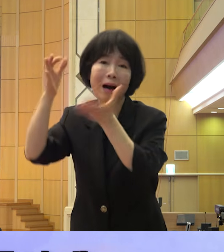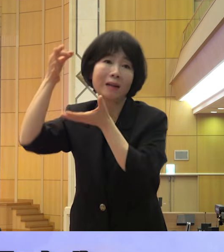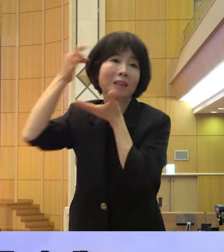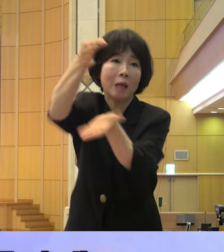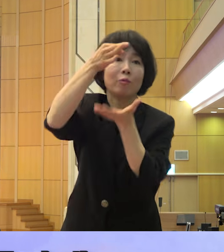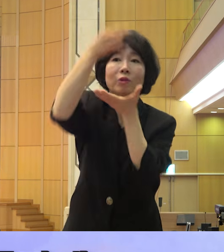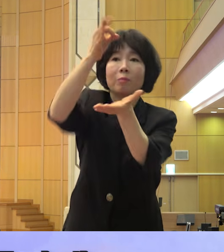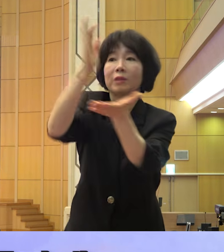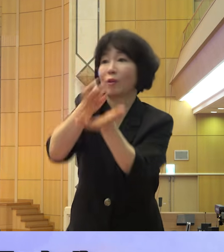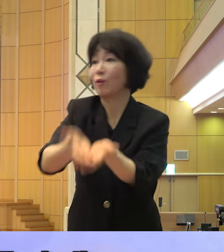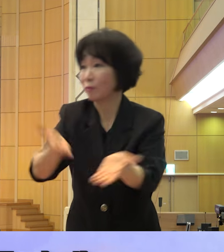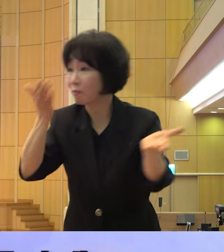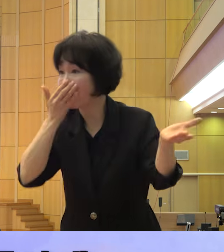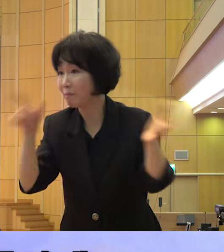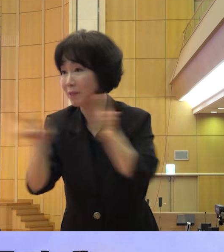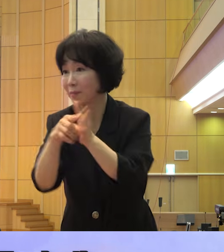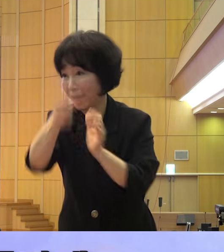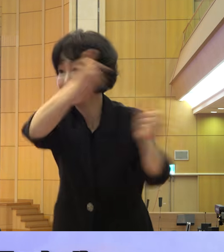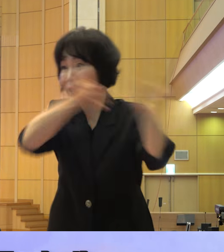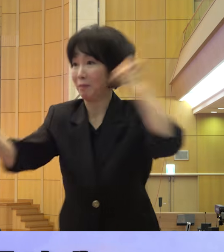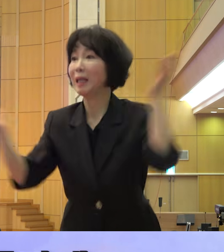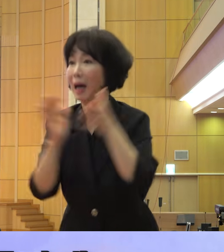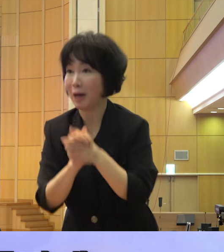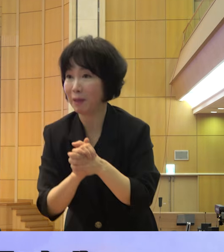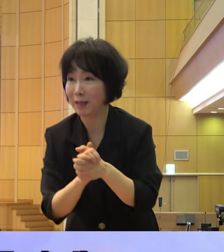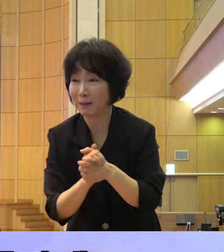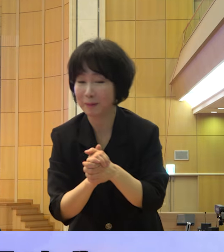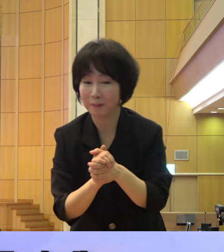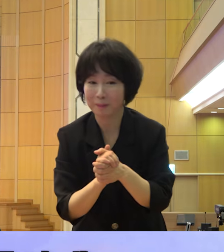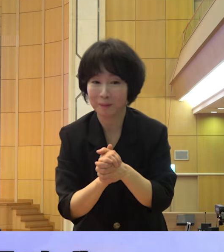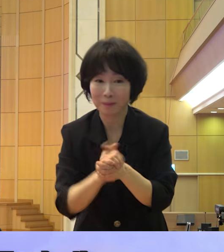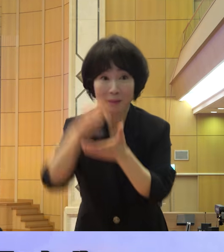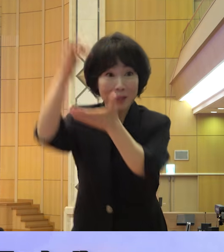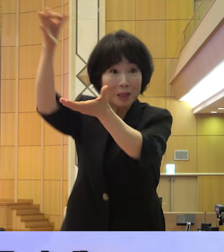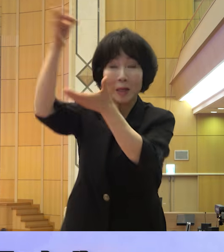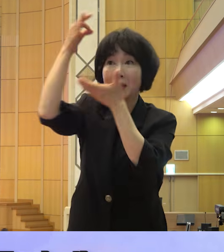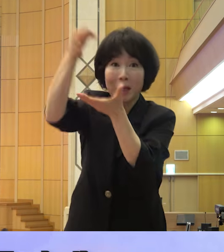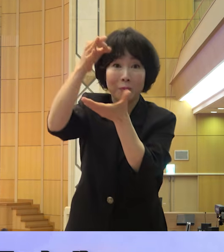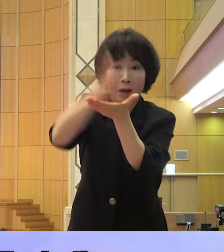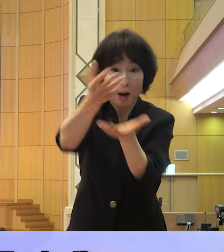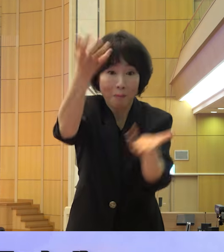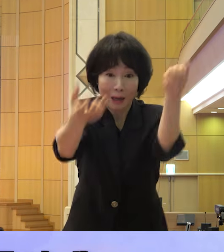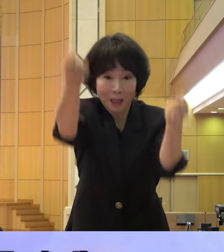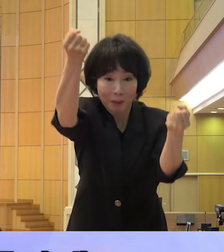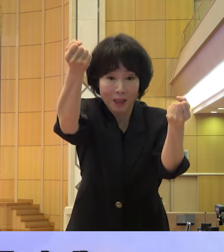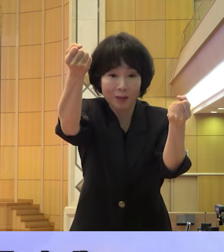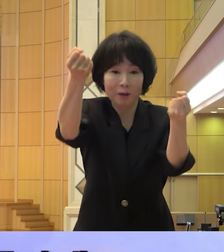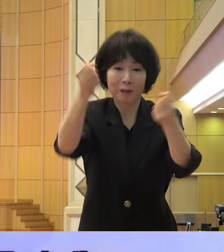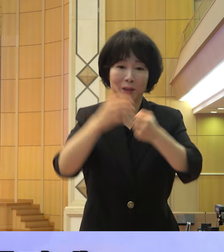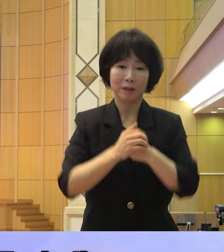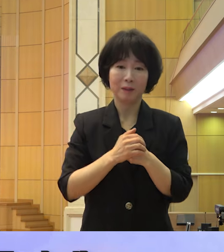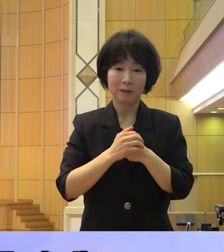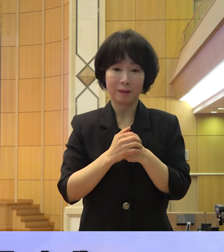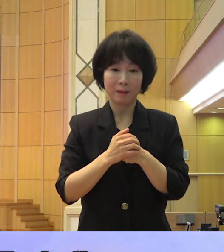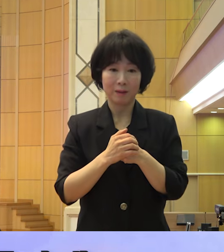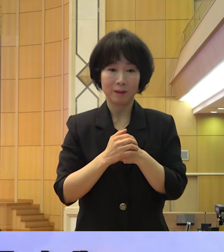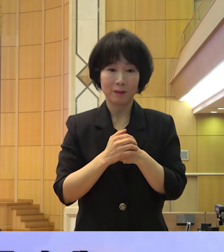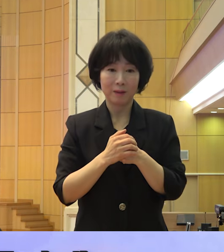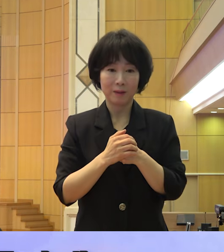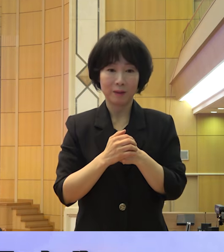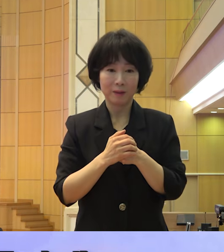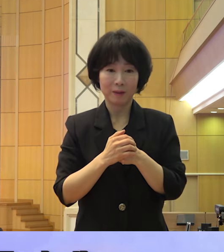됩니다. 할렐루야. 그래서 그런 걸 받아 가지고 전도 6장에 보면 어떤